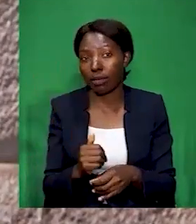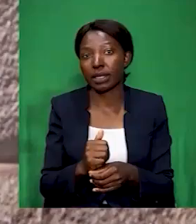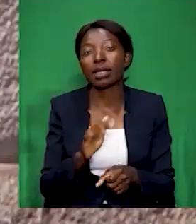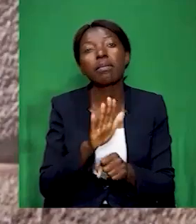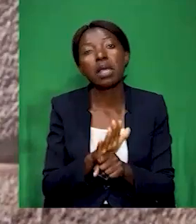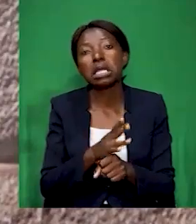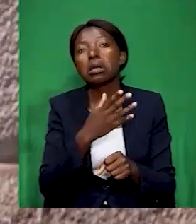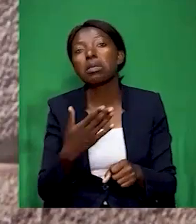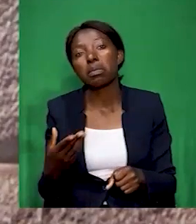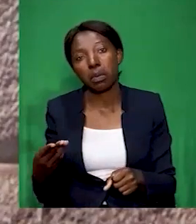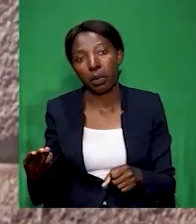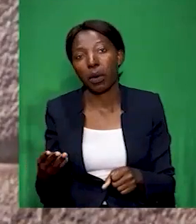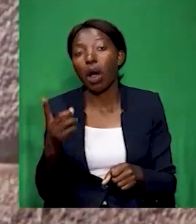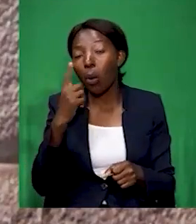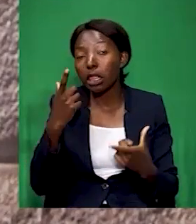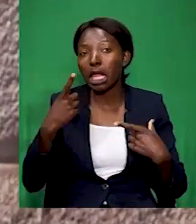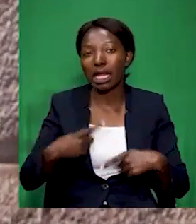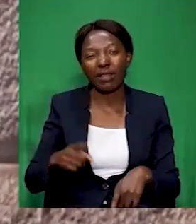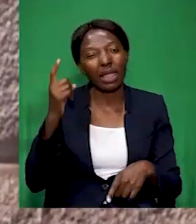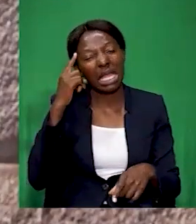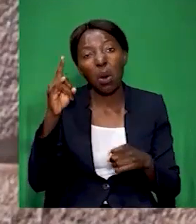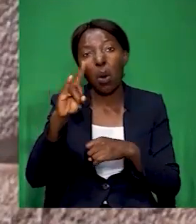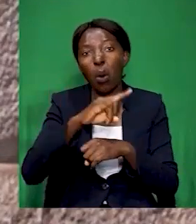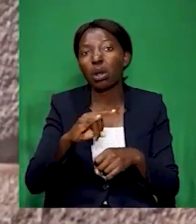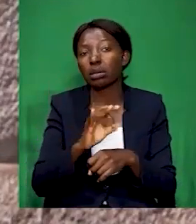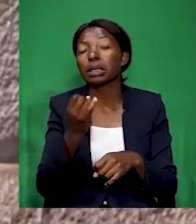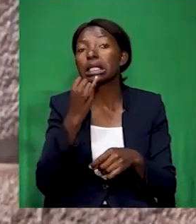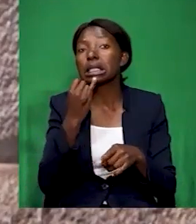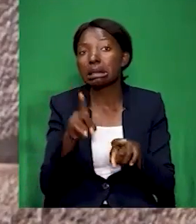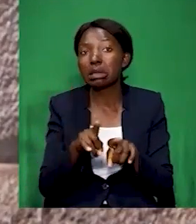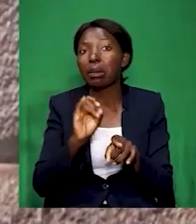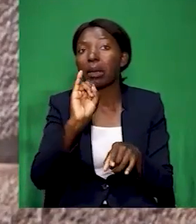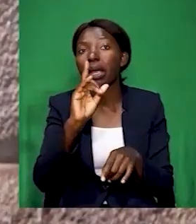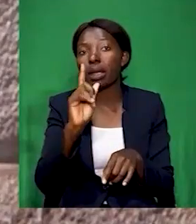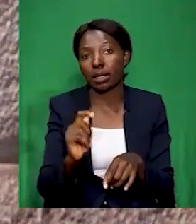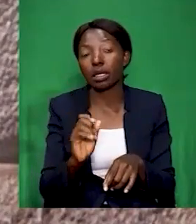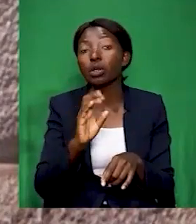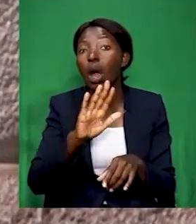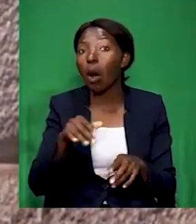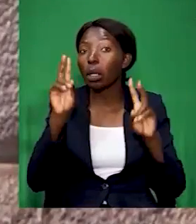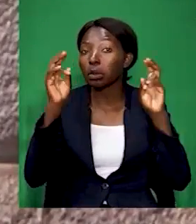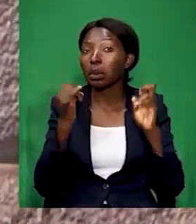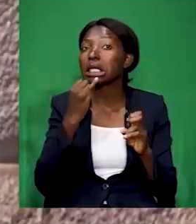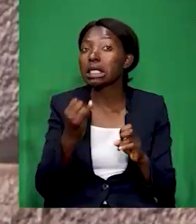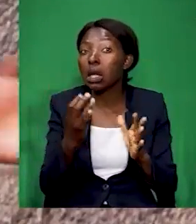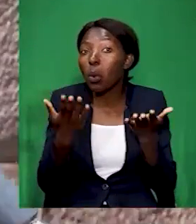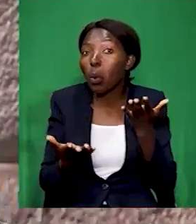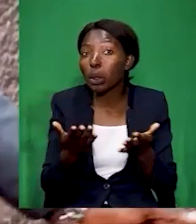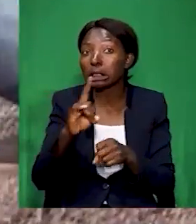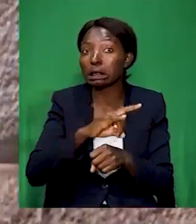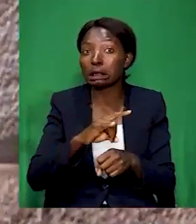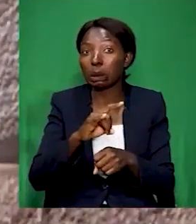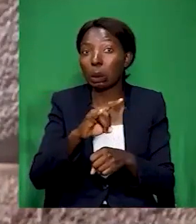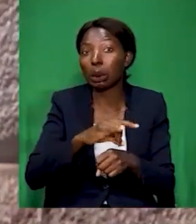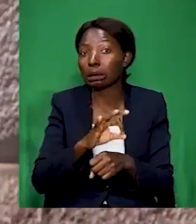vanhu vanorarama ne the it spirit. Saka musoro wenyaya yavachada kudzidza ndokuti Mweyai nekuti